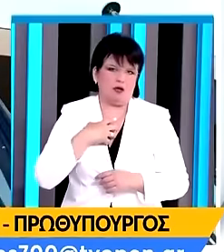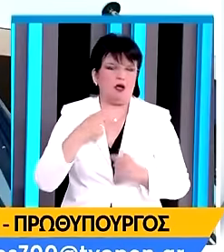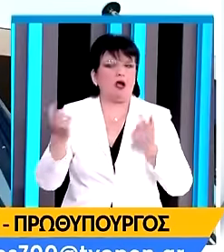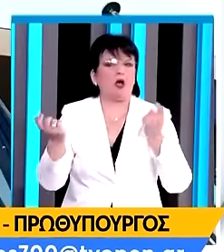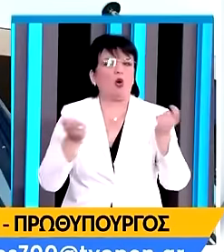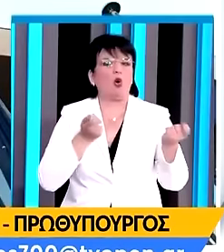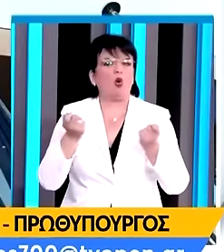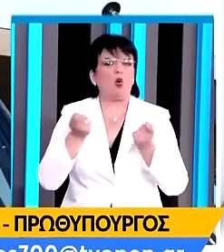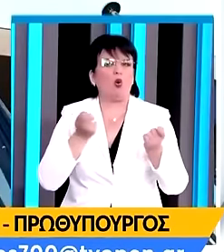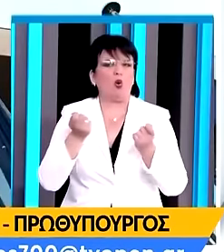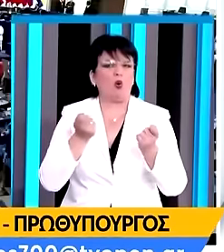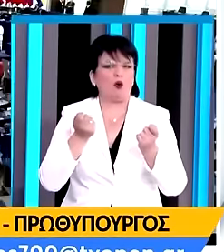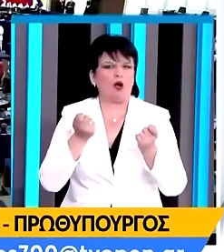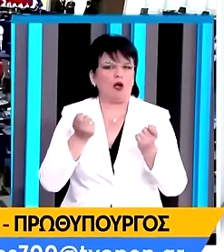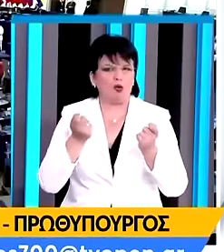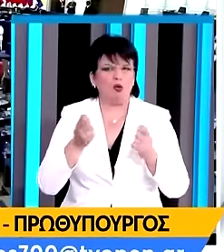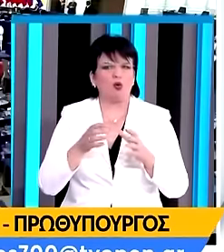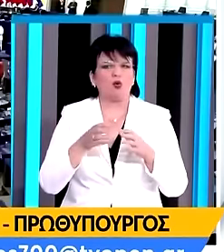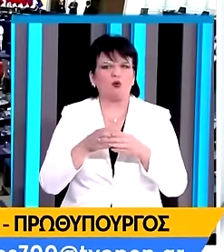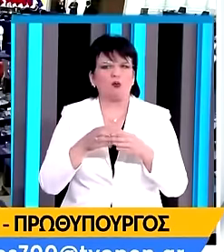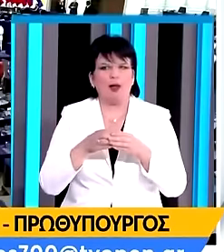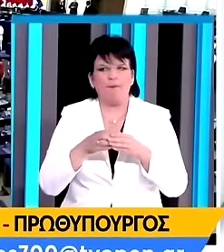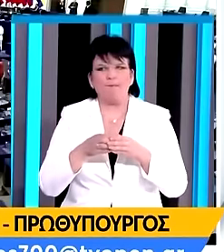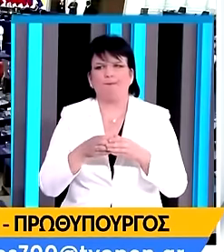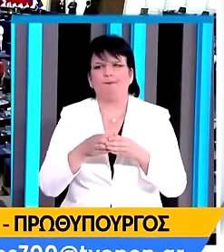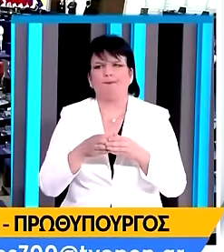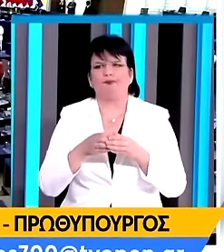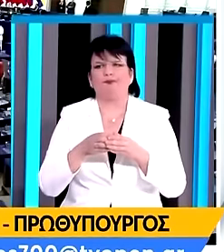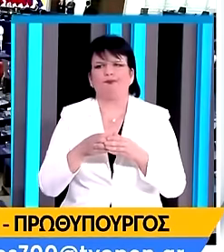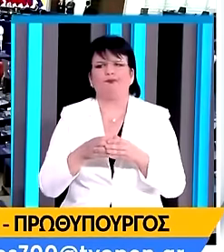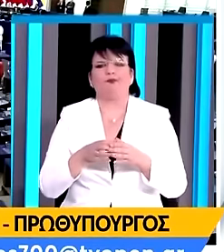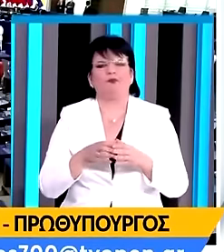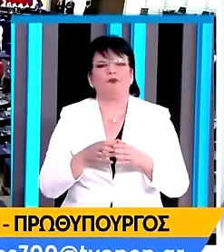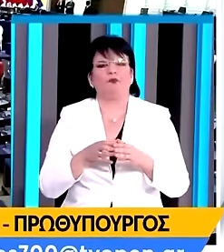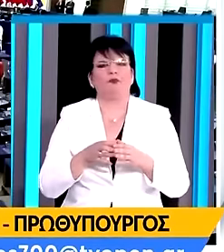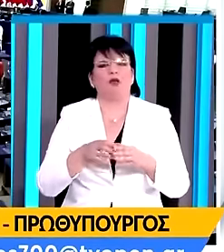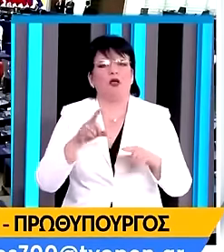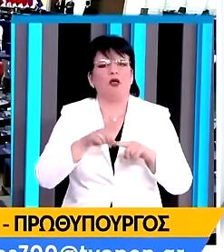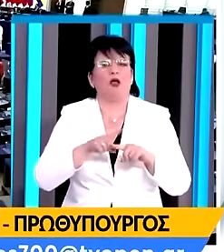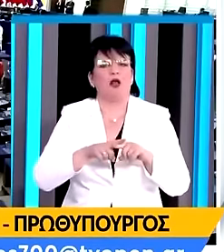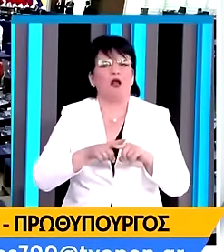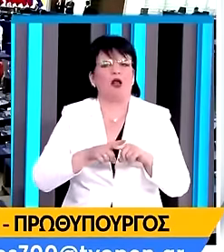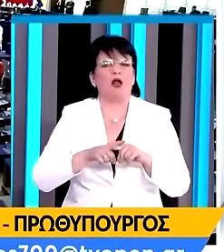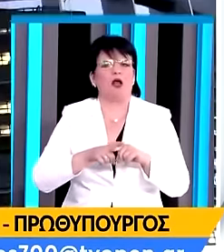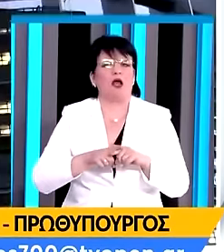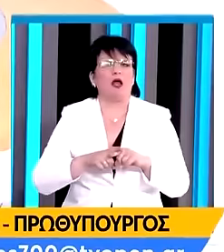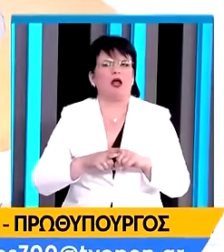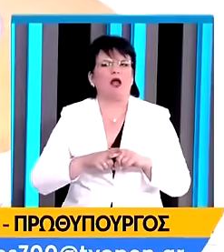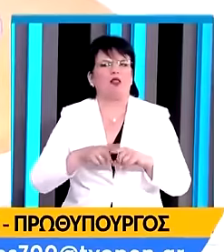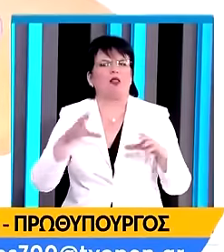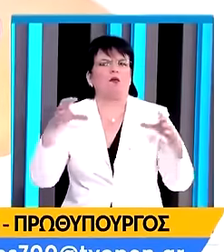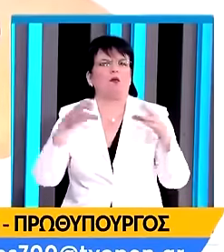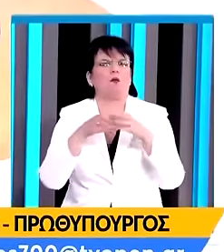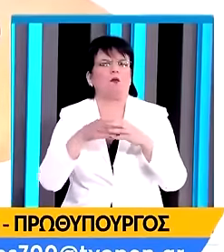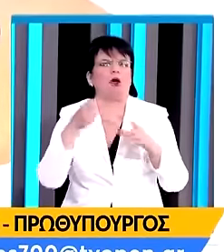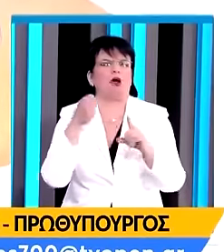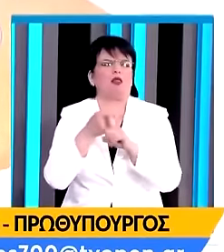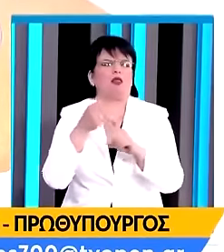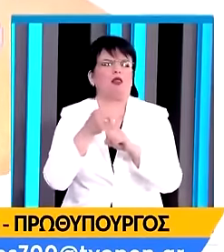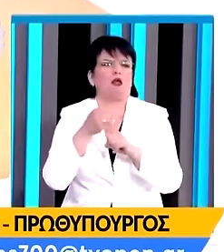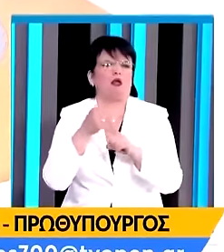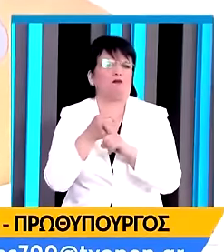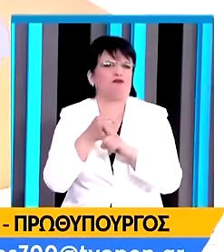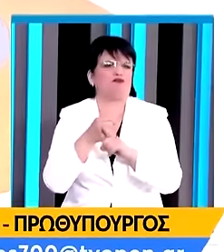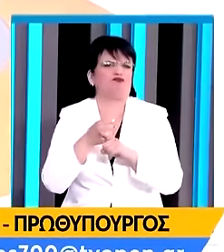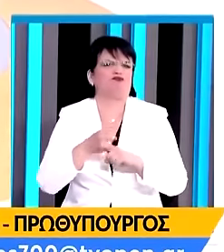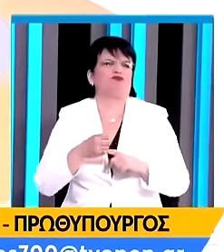τον τελικό του Conference League. Ναι. Έτσι είναι. Είναι μια επιτυχία για τη χώρα μας, ακόμα μεγαλύτερη επιτυχία, ότι έχουμε μια ελληνική ομάδα η οποία διεκδικεί τον τρόπο. Μην το συζητήσουμε